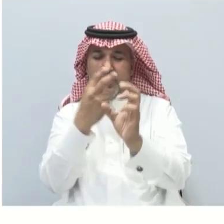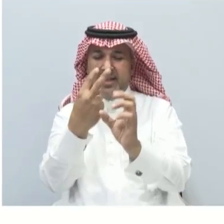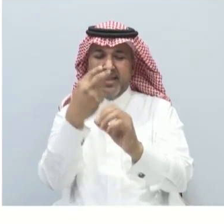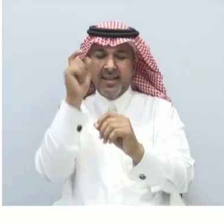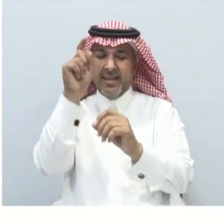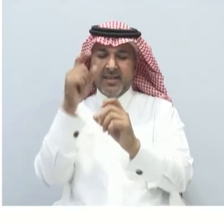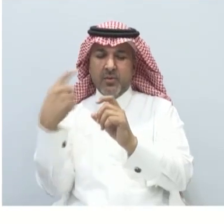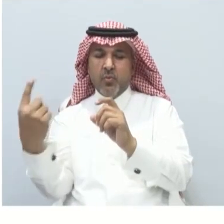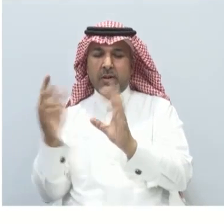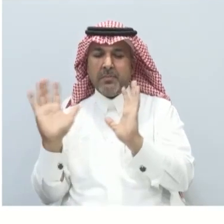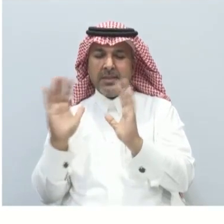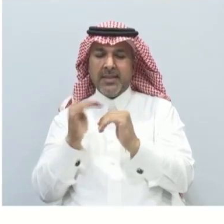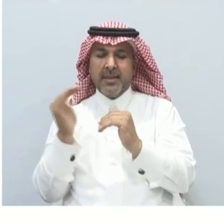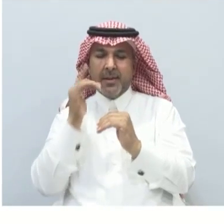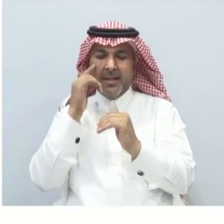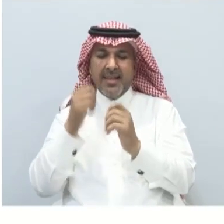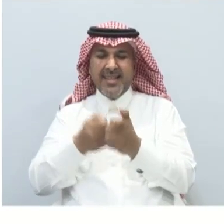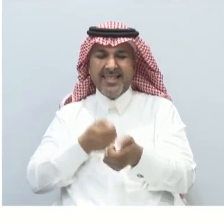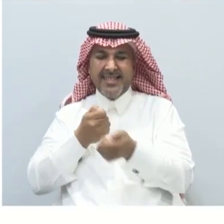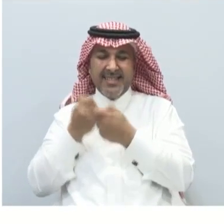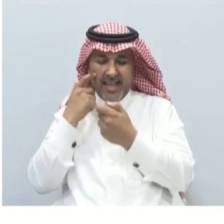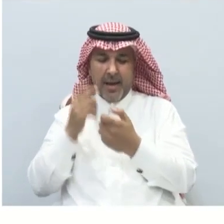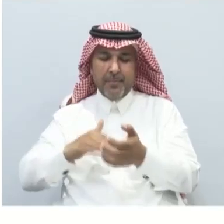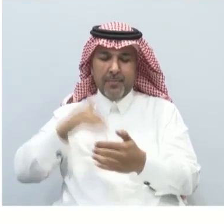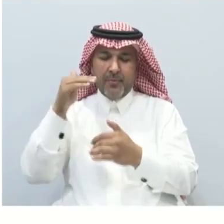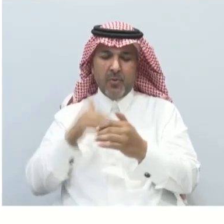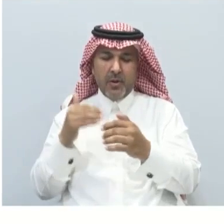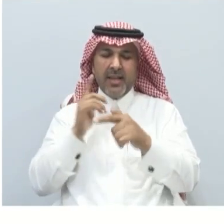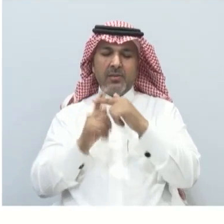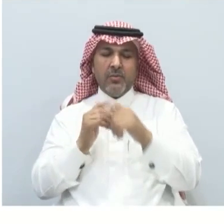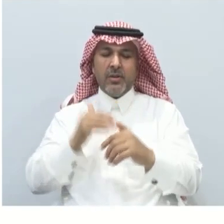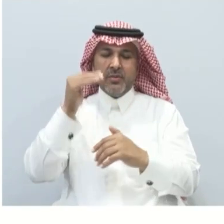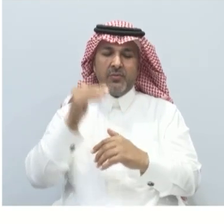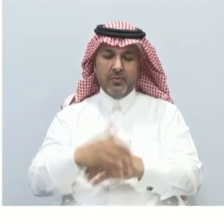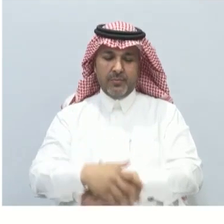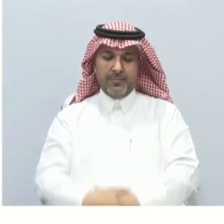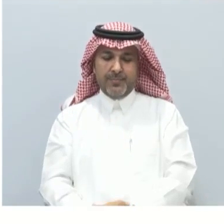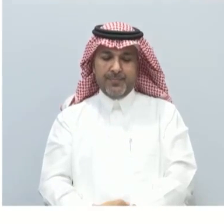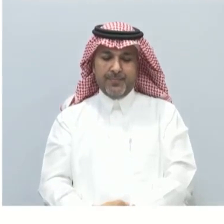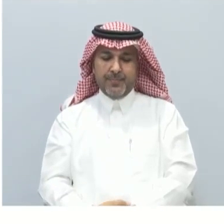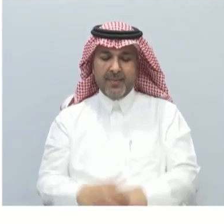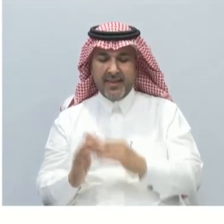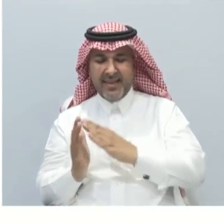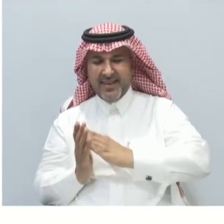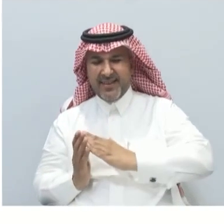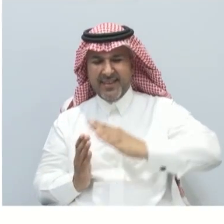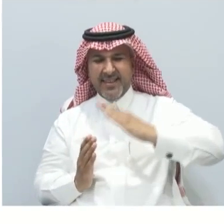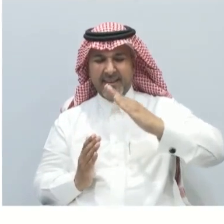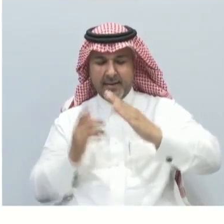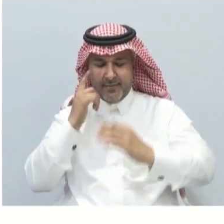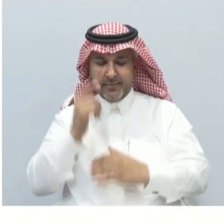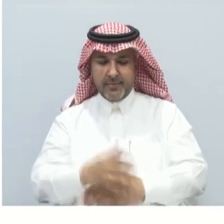الاعلى بمقدار واحد الانسحاب الراسي هذا وش بياثر عليه